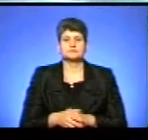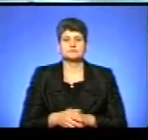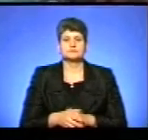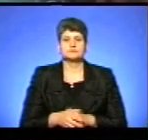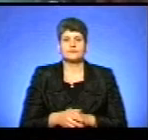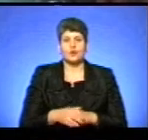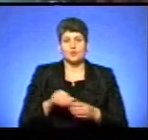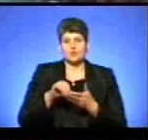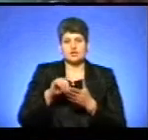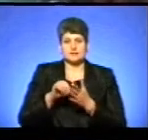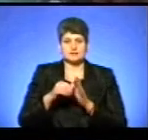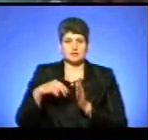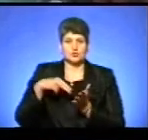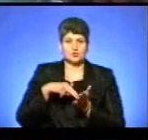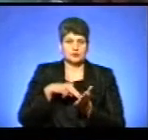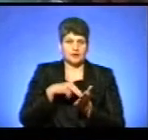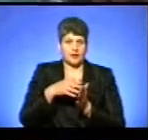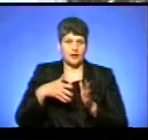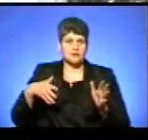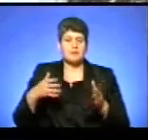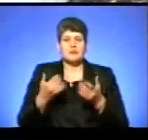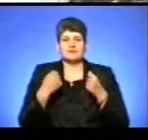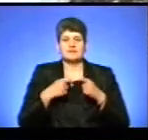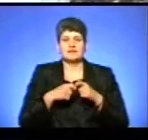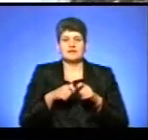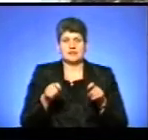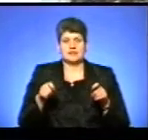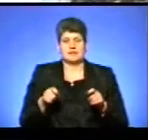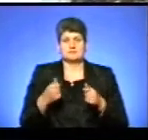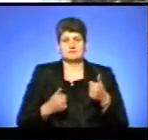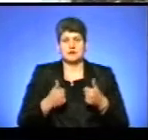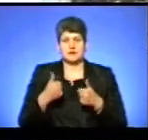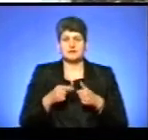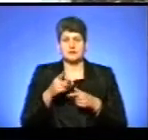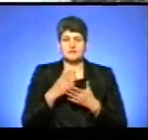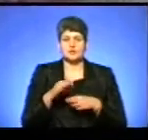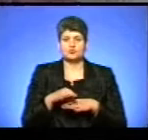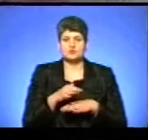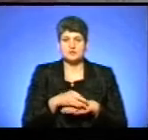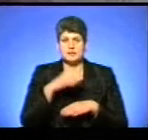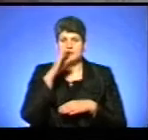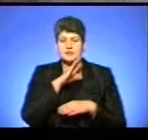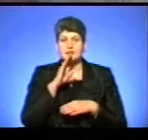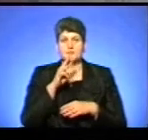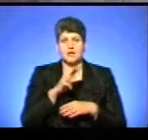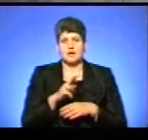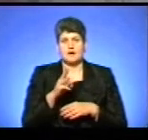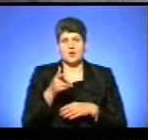Учасники шикуються перед відкриттям змагань, на яких є дружина Юрія Горайського Наталія та його батьки Марія та